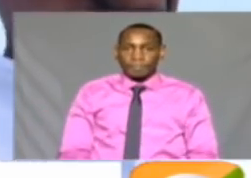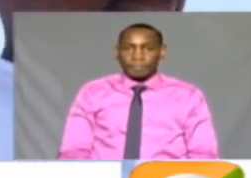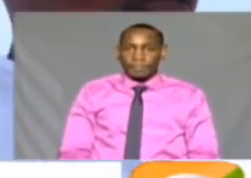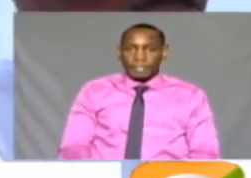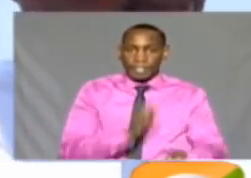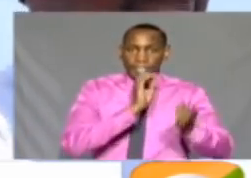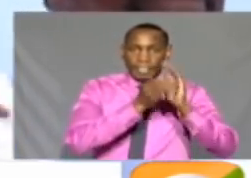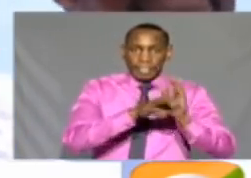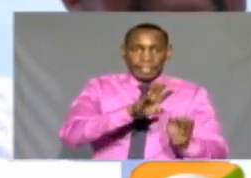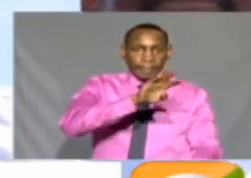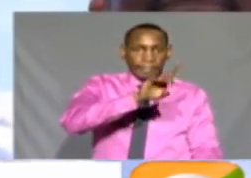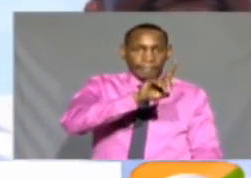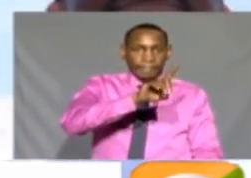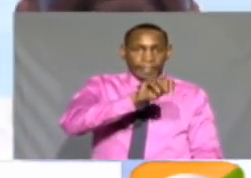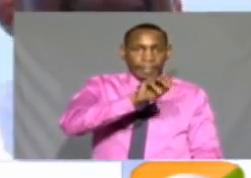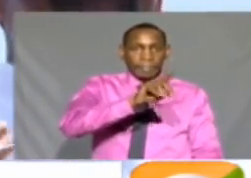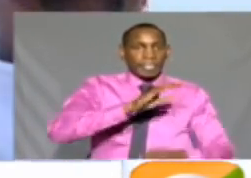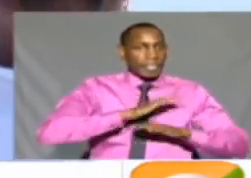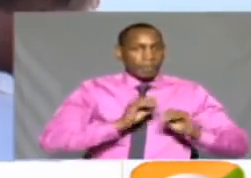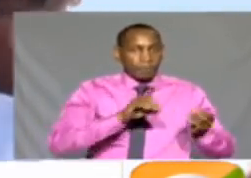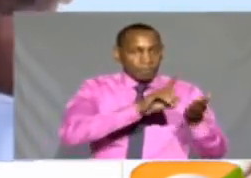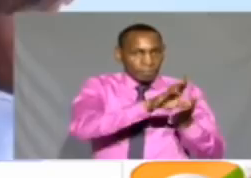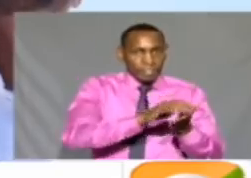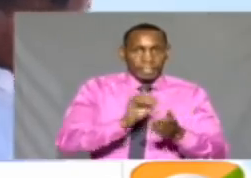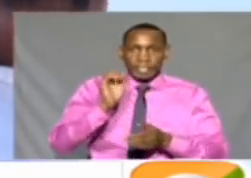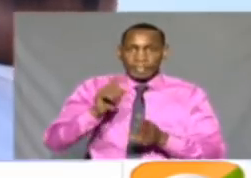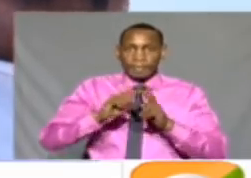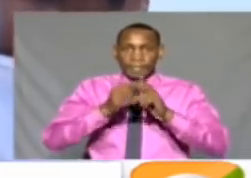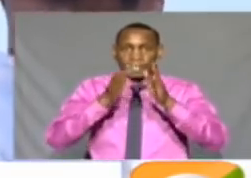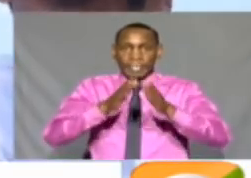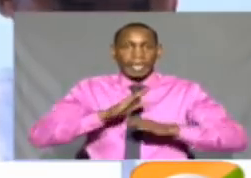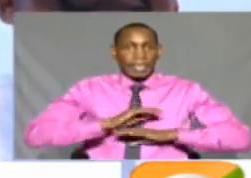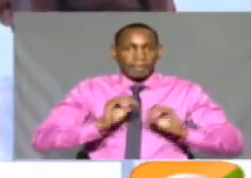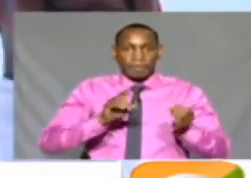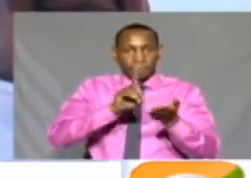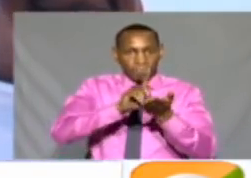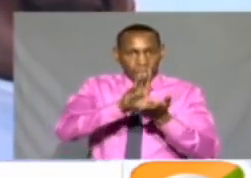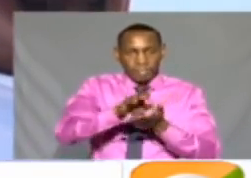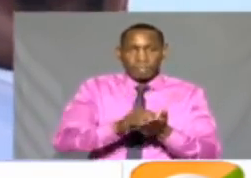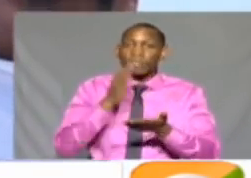Kama MD atoshi, aende. Kama engineer atoshi, aende.